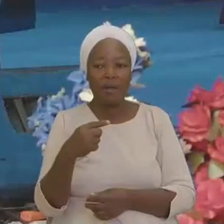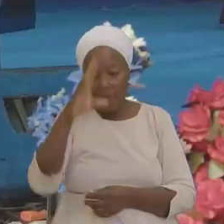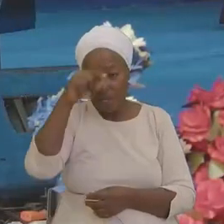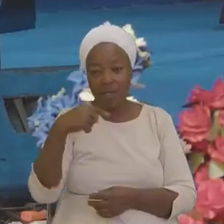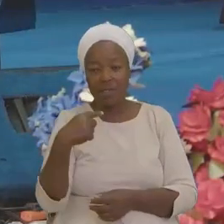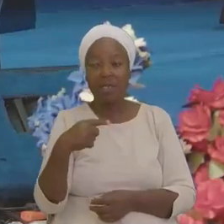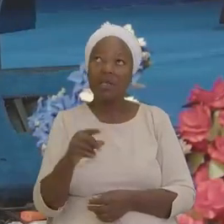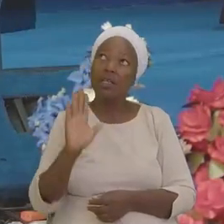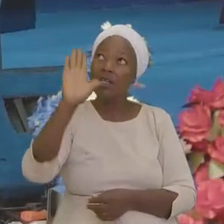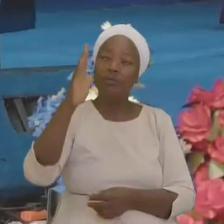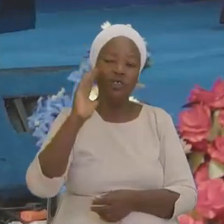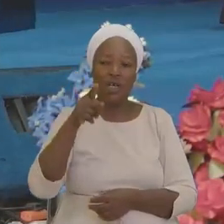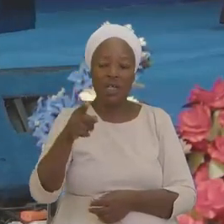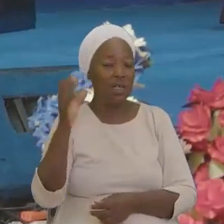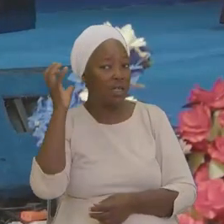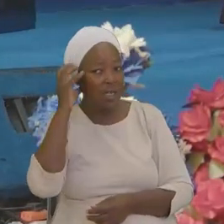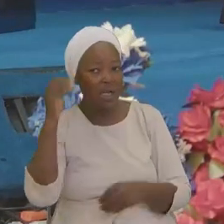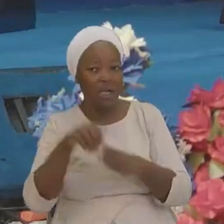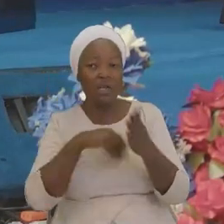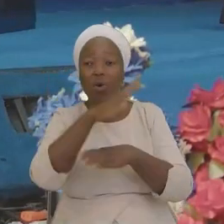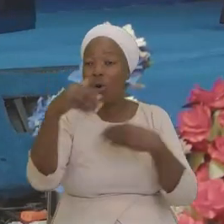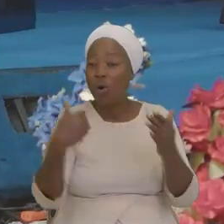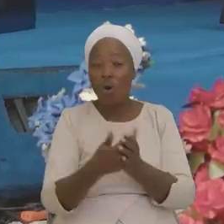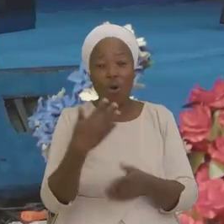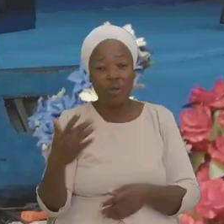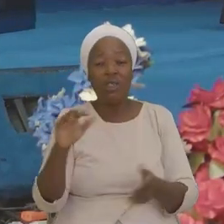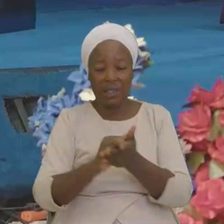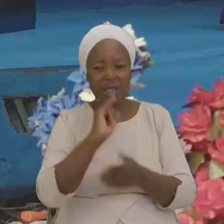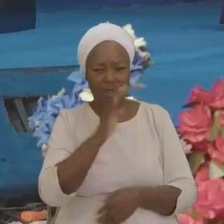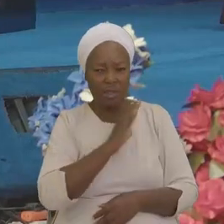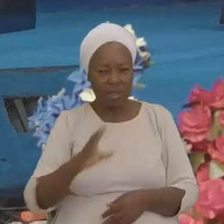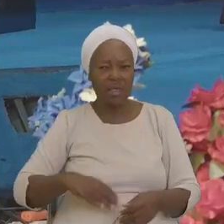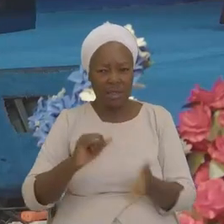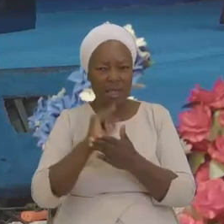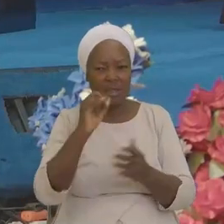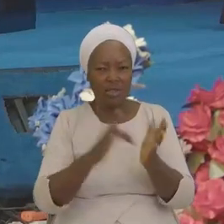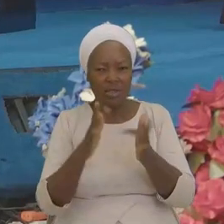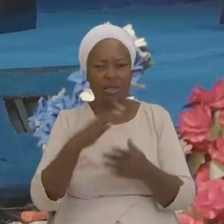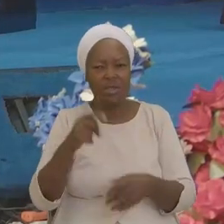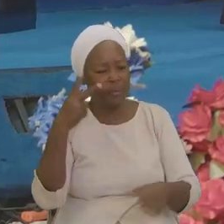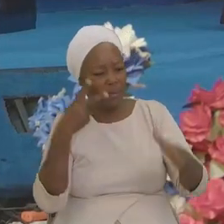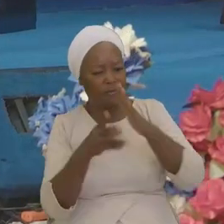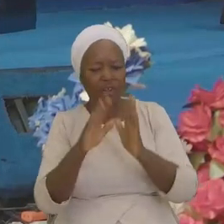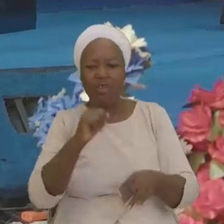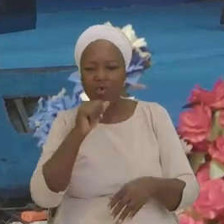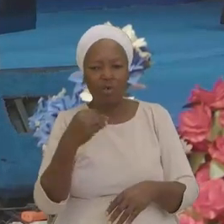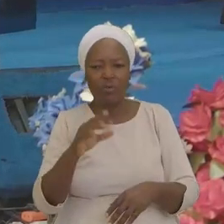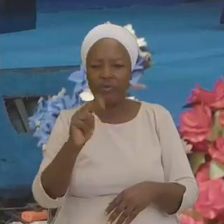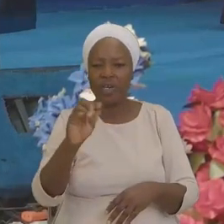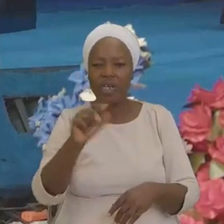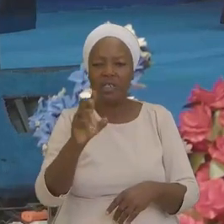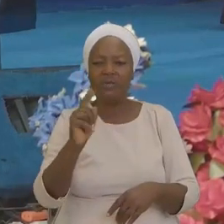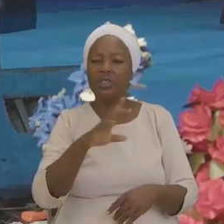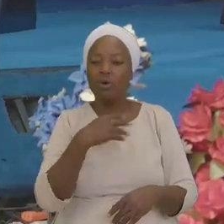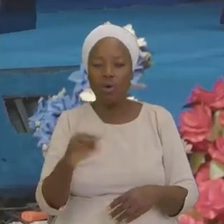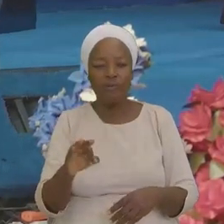Il a dit, vous l'écouterez dans tout ce qu'il vous dira, c'est Christ Jésus, le prophète,